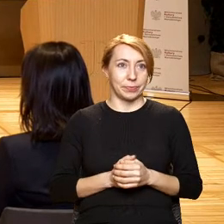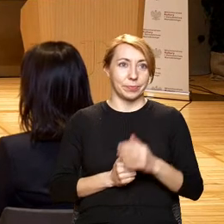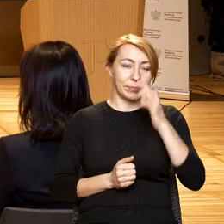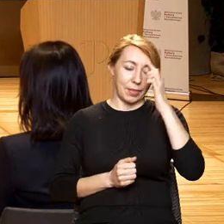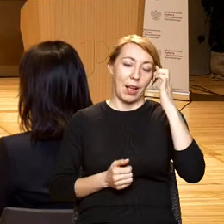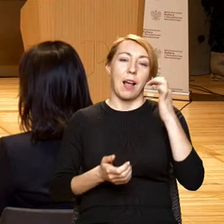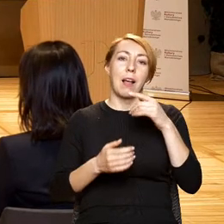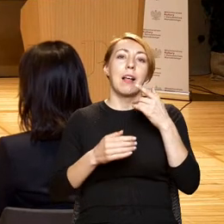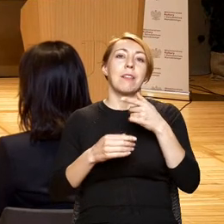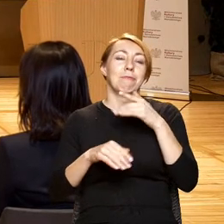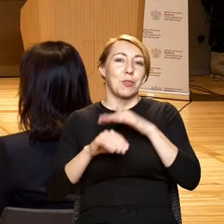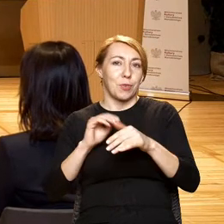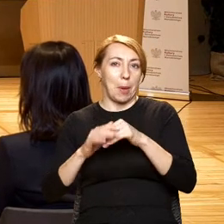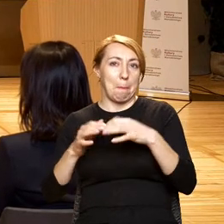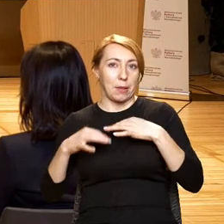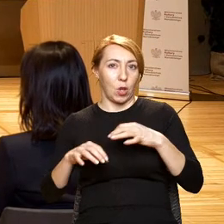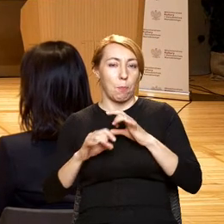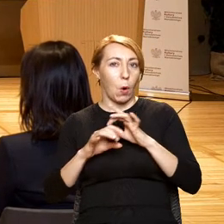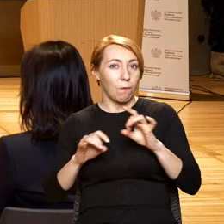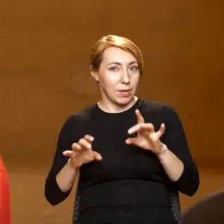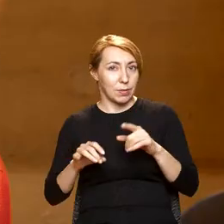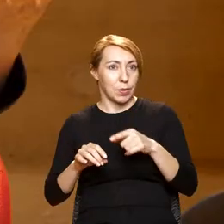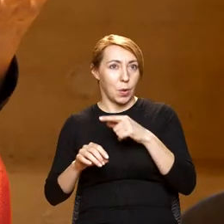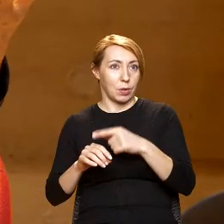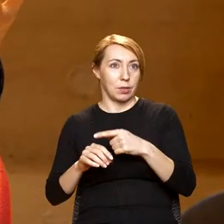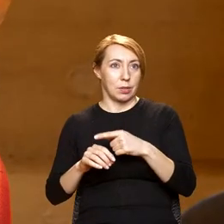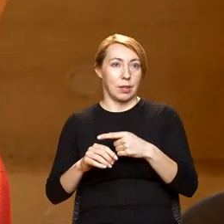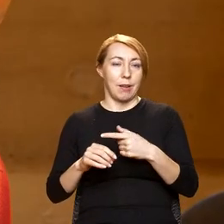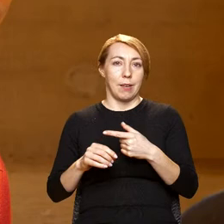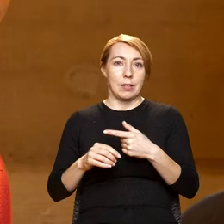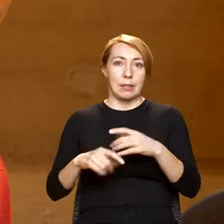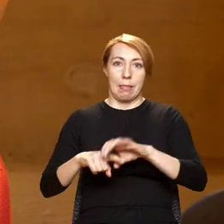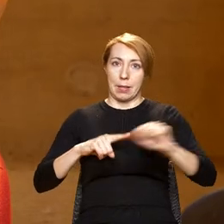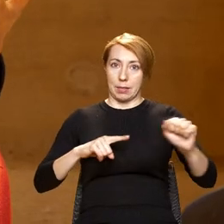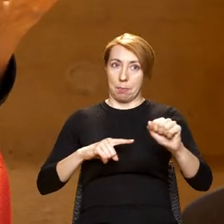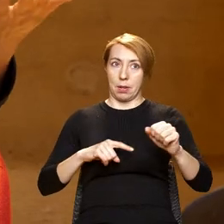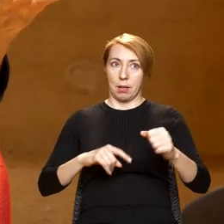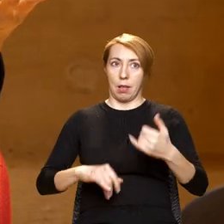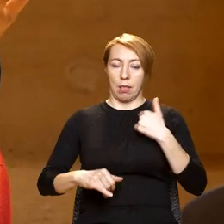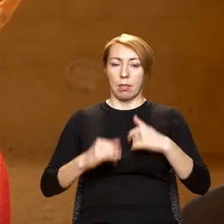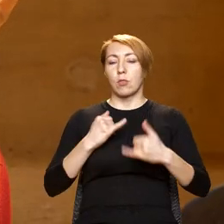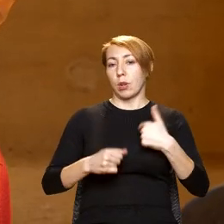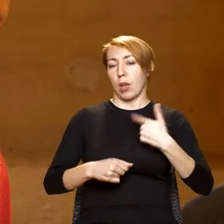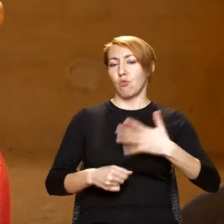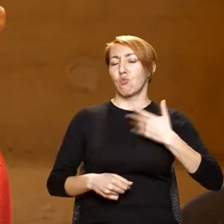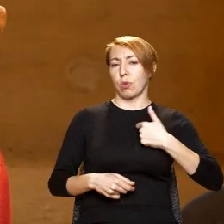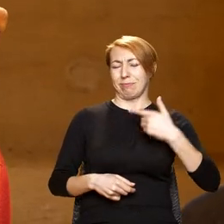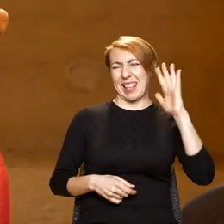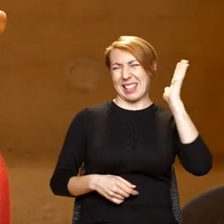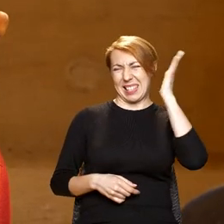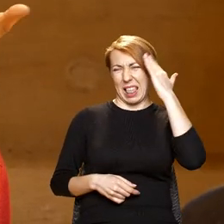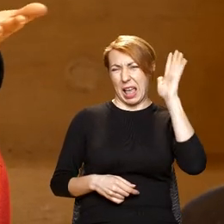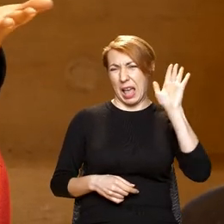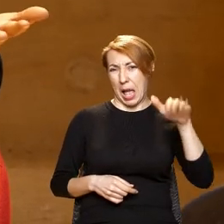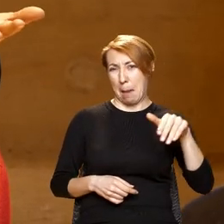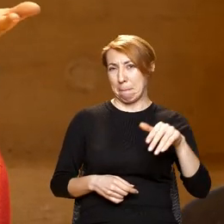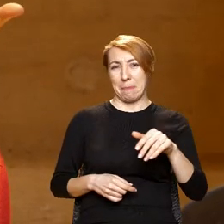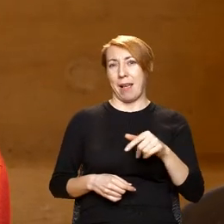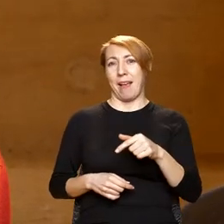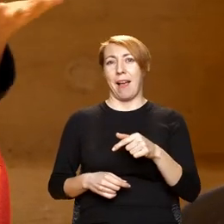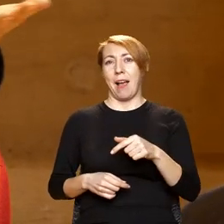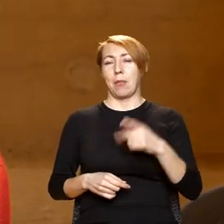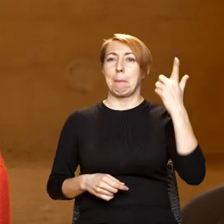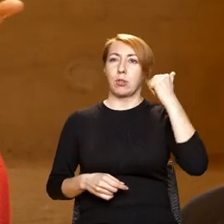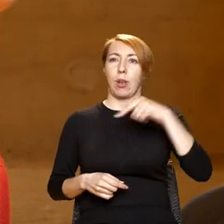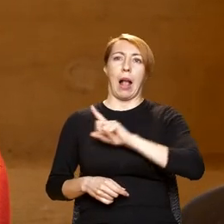Szydkowska mnie zdyscyplinowała, bo taki człowiek ma jakiś odruch, że jak coś jest mu bardzo znane, to mu się wydaje, że wszyscy o tym